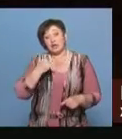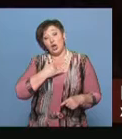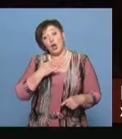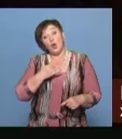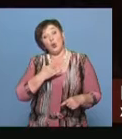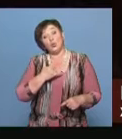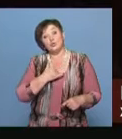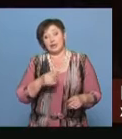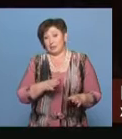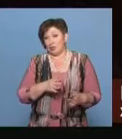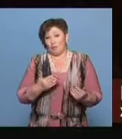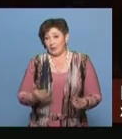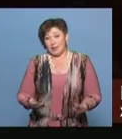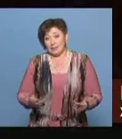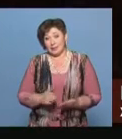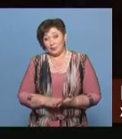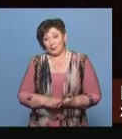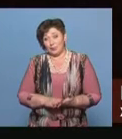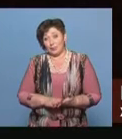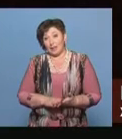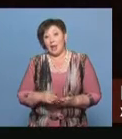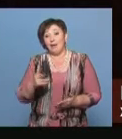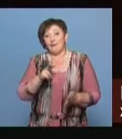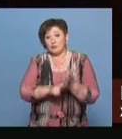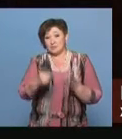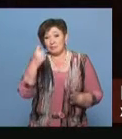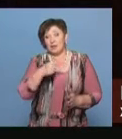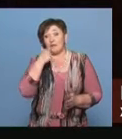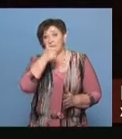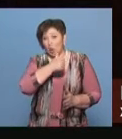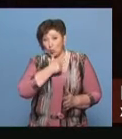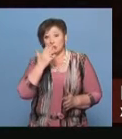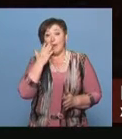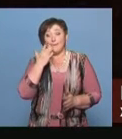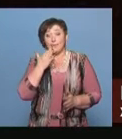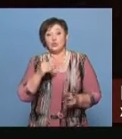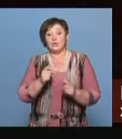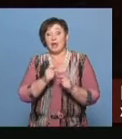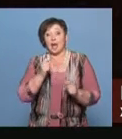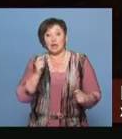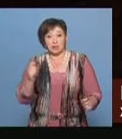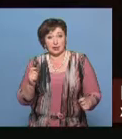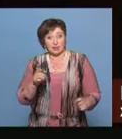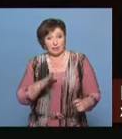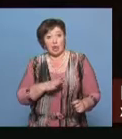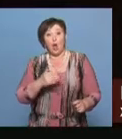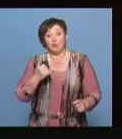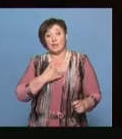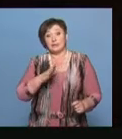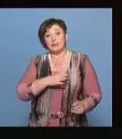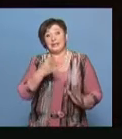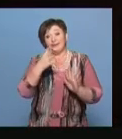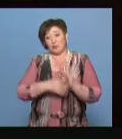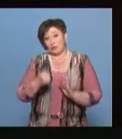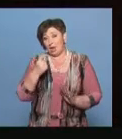предмет. Вот на 1 января 81 года, а музей открыт был в 80-м году, у нас был 91